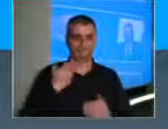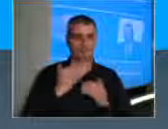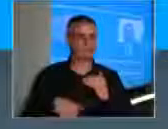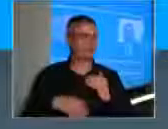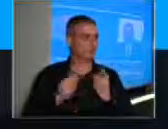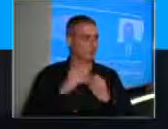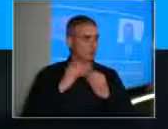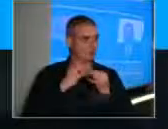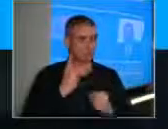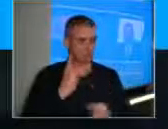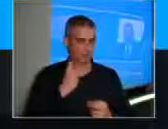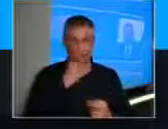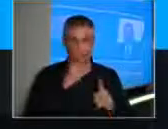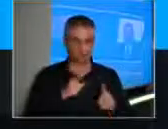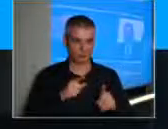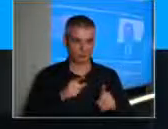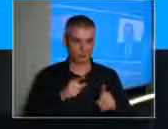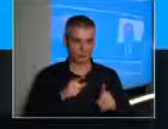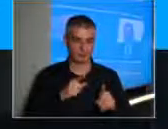אני אגיד לך עוד משפט אחד, ברשותך.